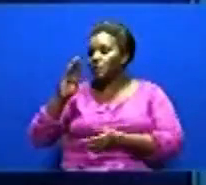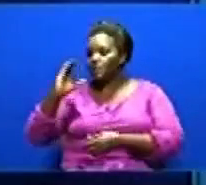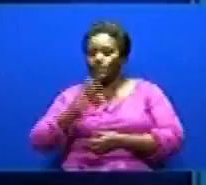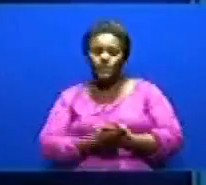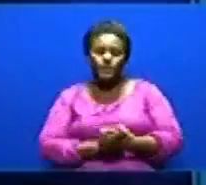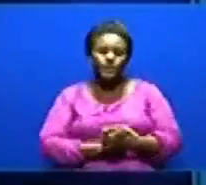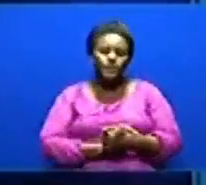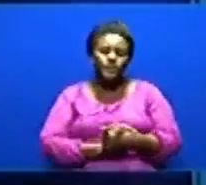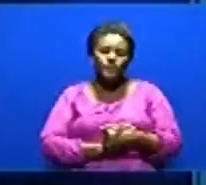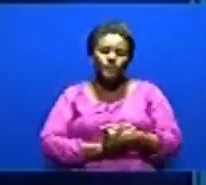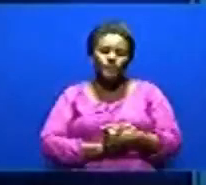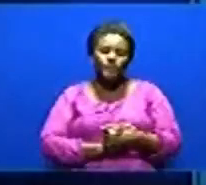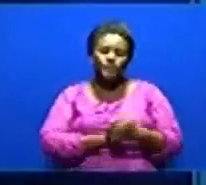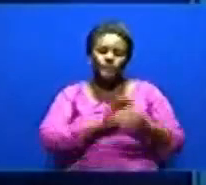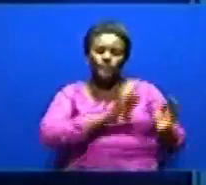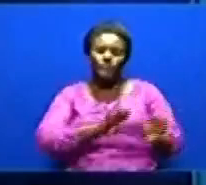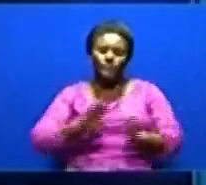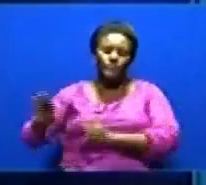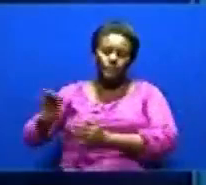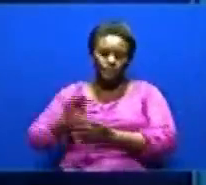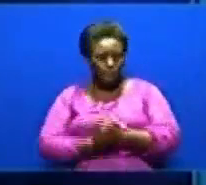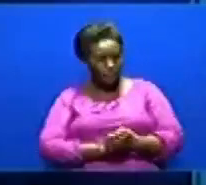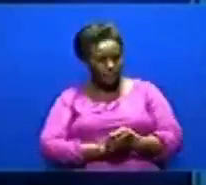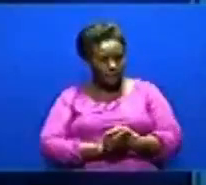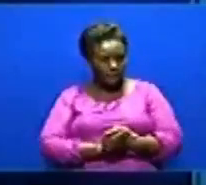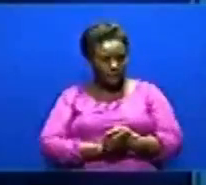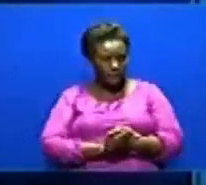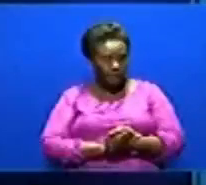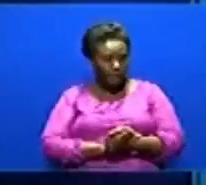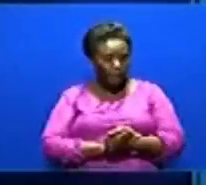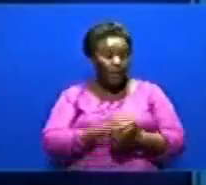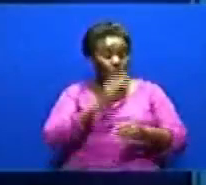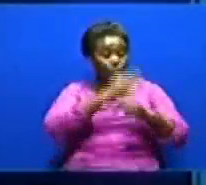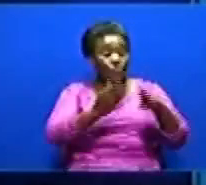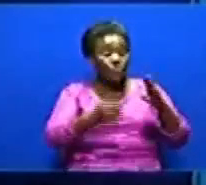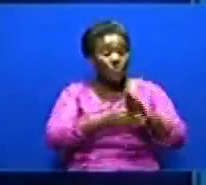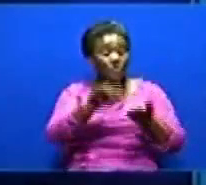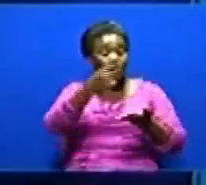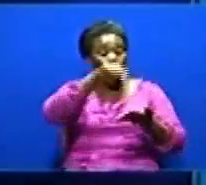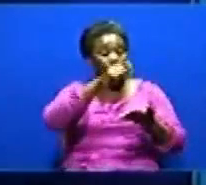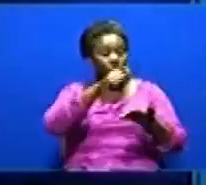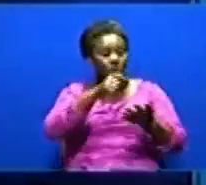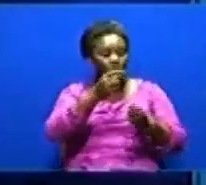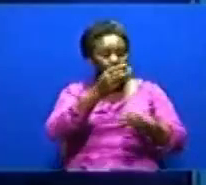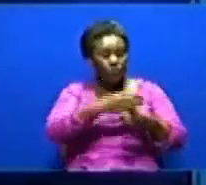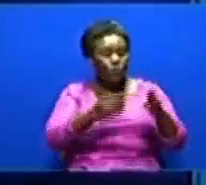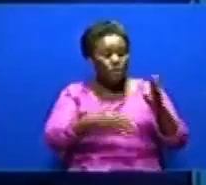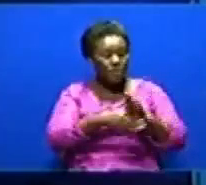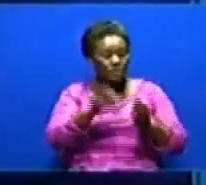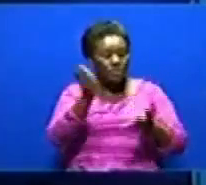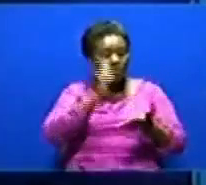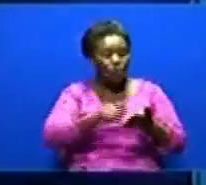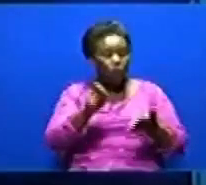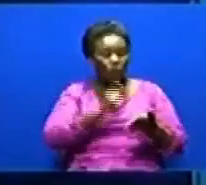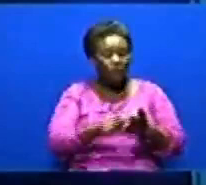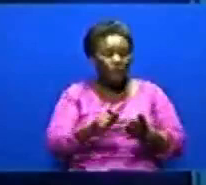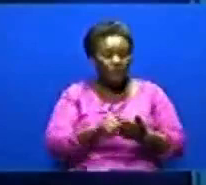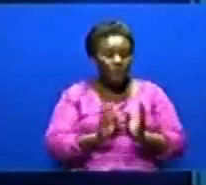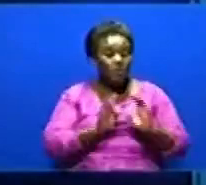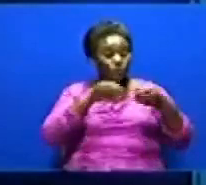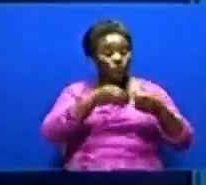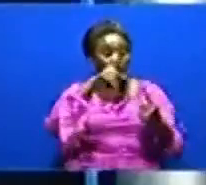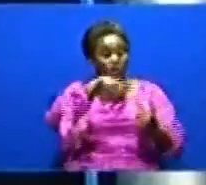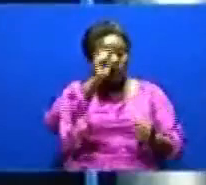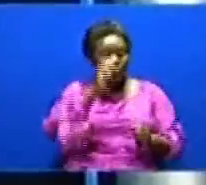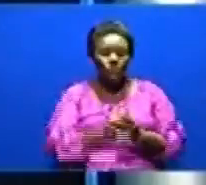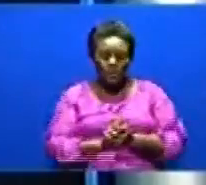Ujenzi wa jengo la ofisi za makao makuu ya Tume ya Taifa ya Uchaguzi NEC jijini Dodoma umekamilika kwa 73%.